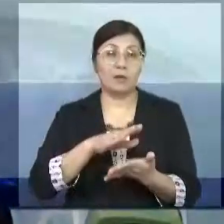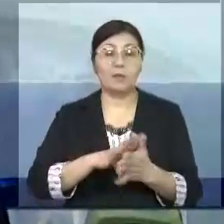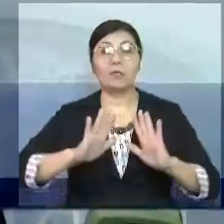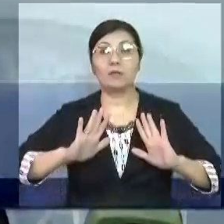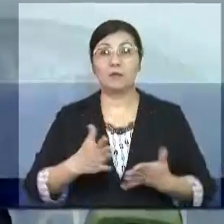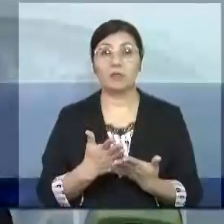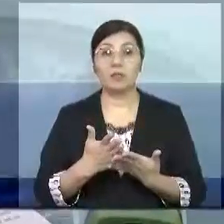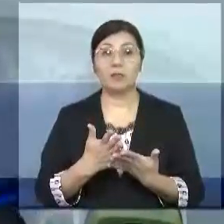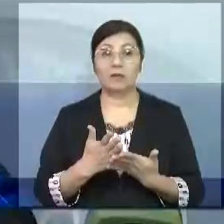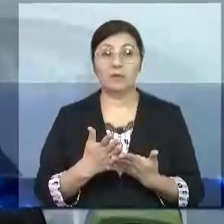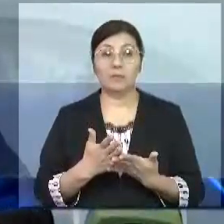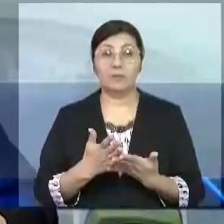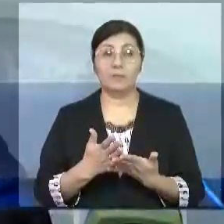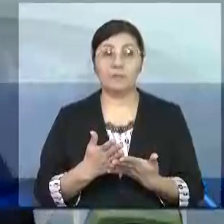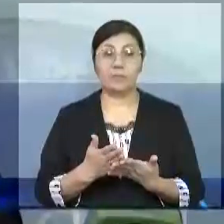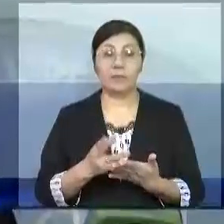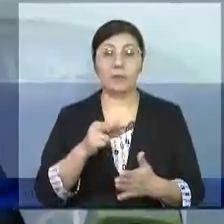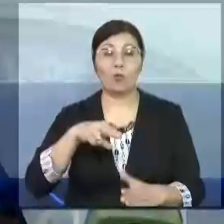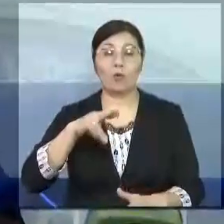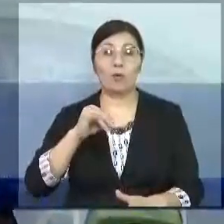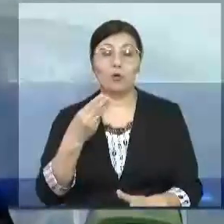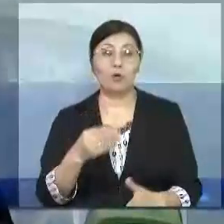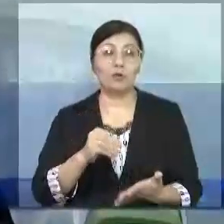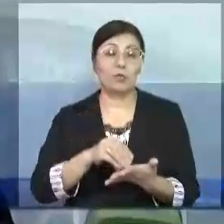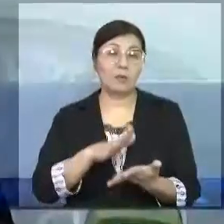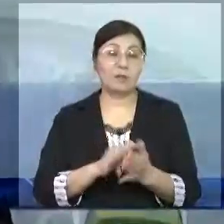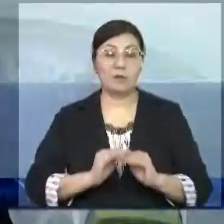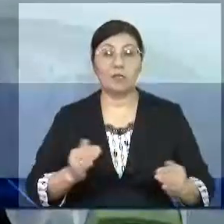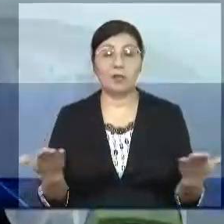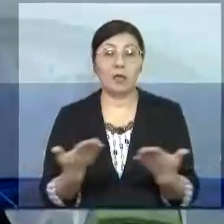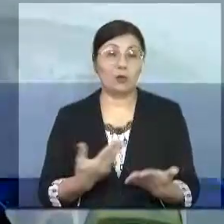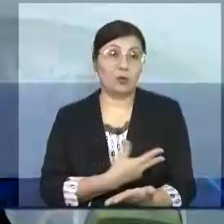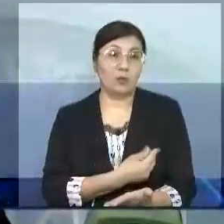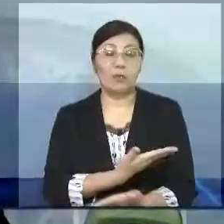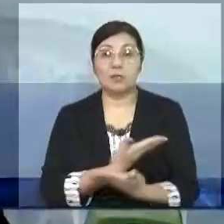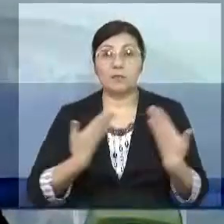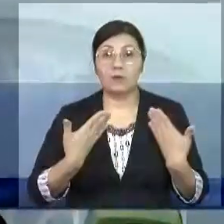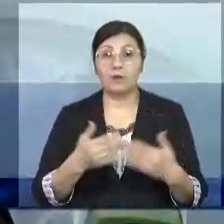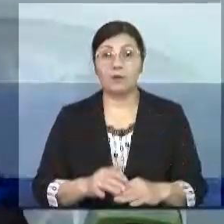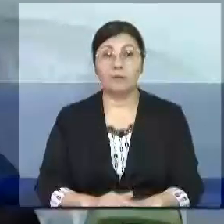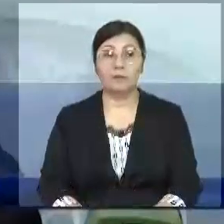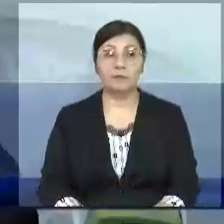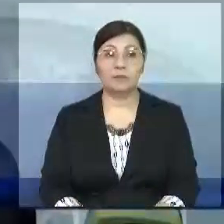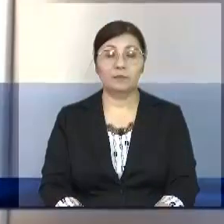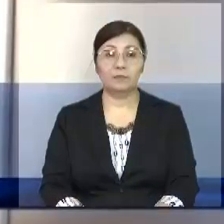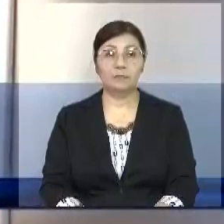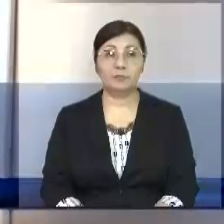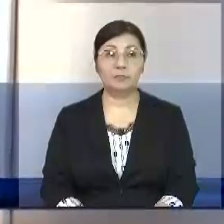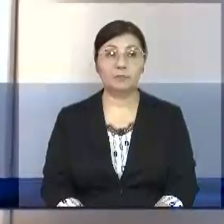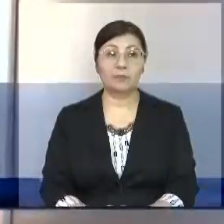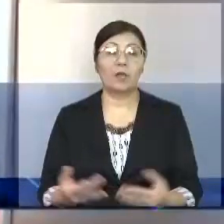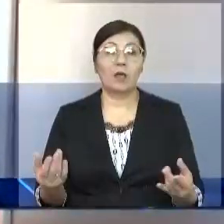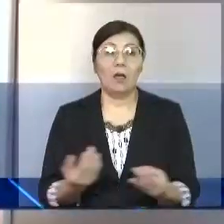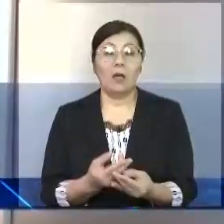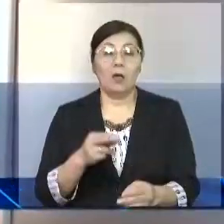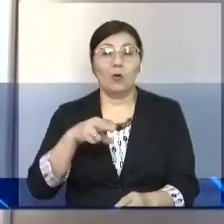случаи коклюша, они зарегистрированы среди детей, которые не получили вакцину по тем или иным причинам. Важно подчеркнуть,